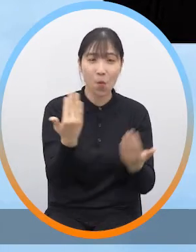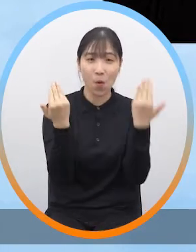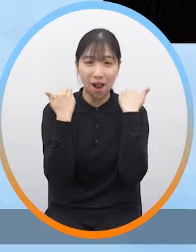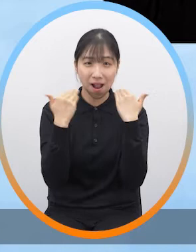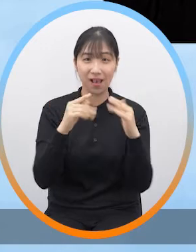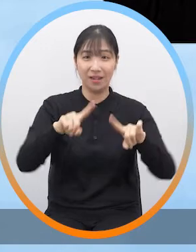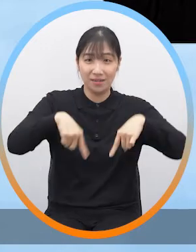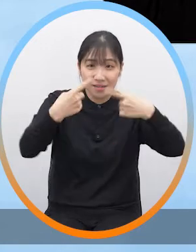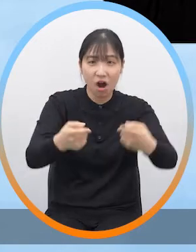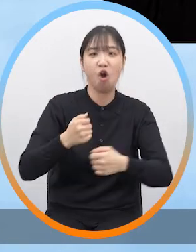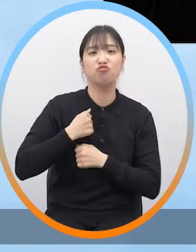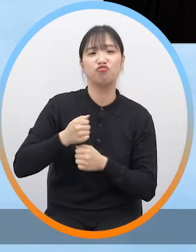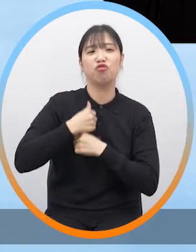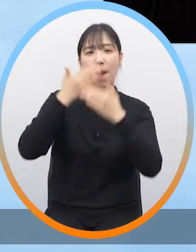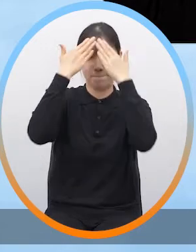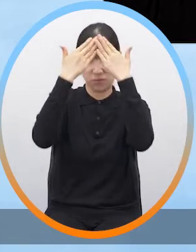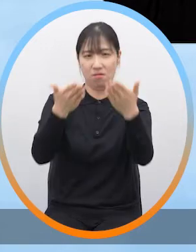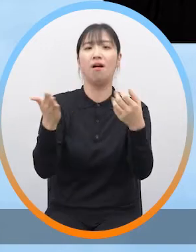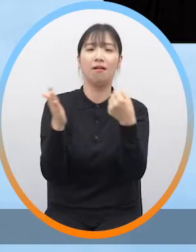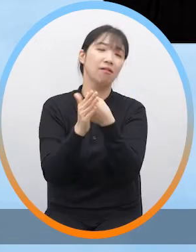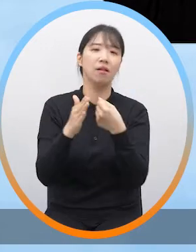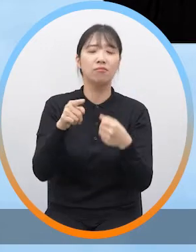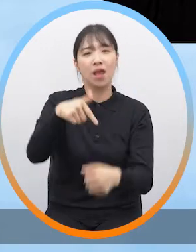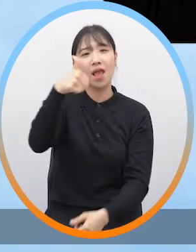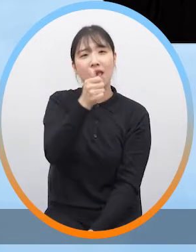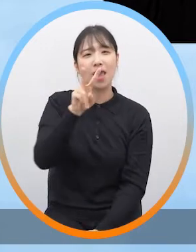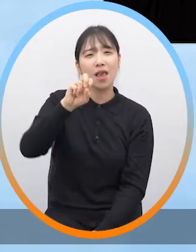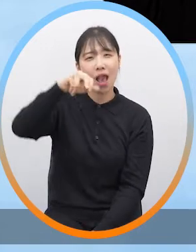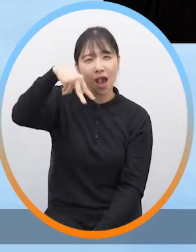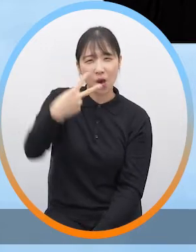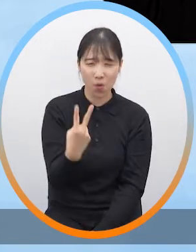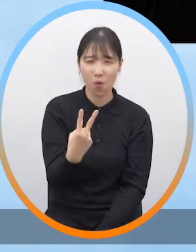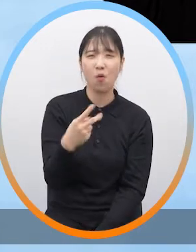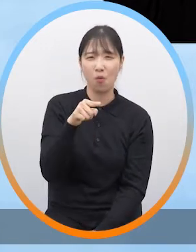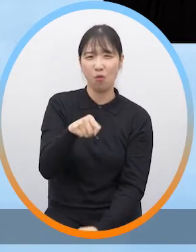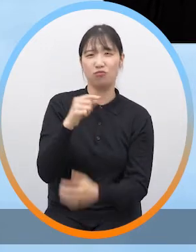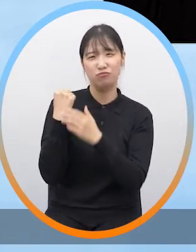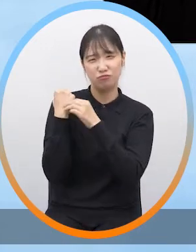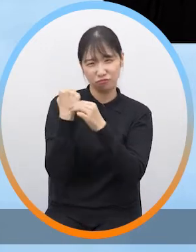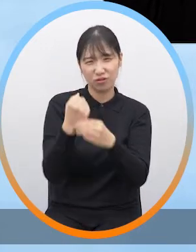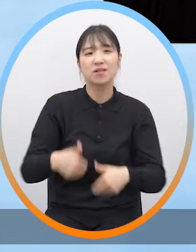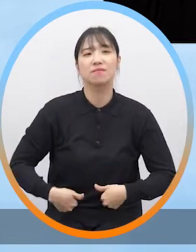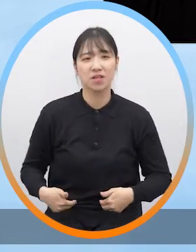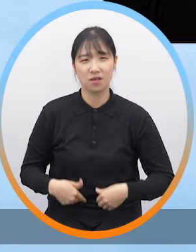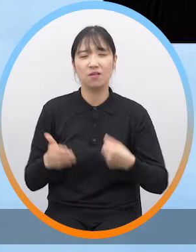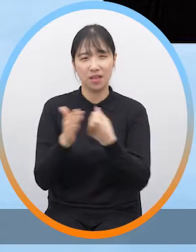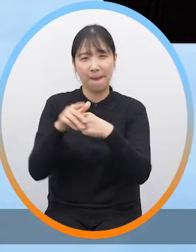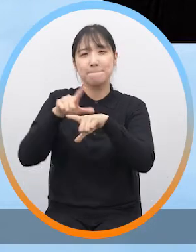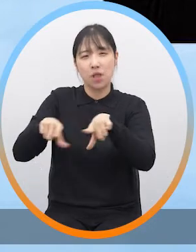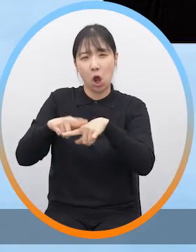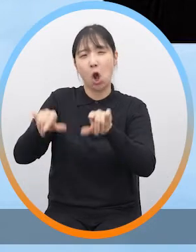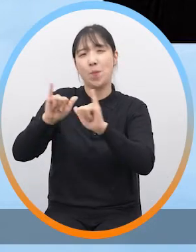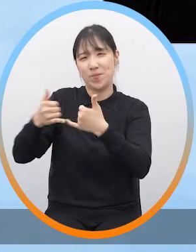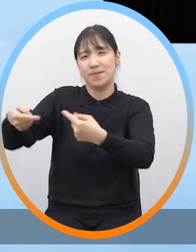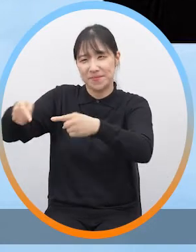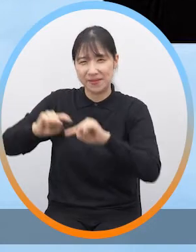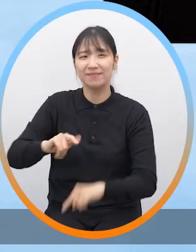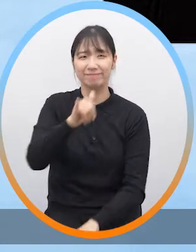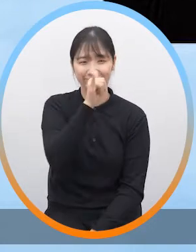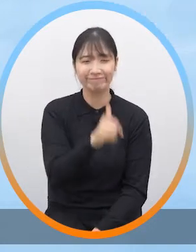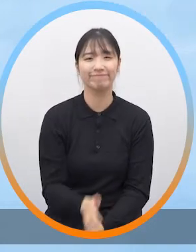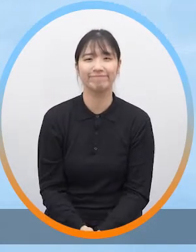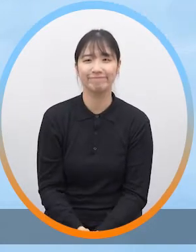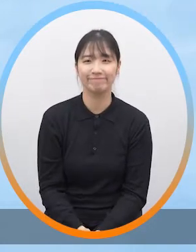군역을 면제시켜 주고, 그러니까 향교에서도 재정을 유지해야 되기 때문에 이렇게 평민들을 받아들이는 경우가